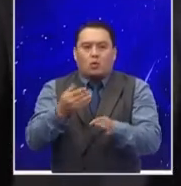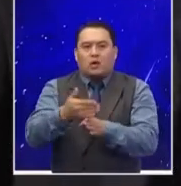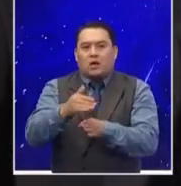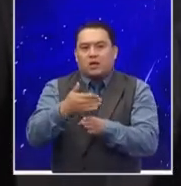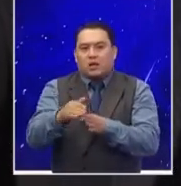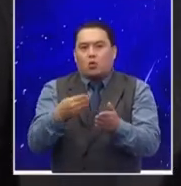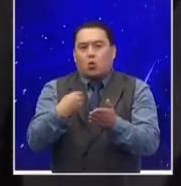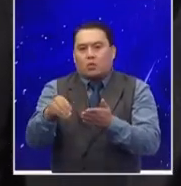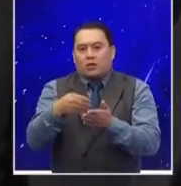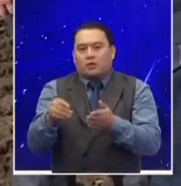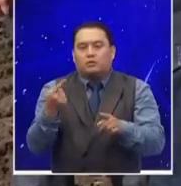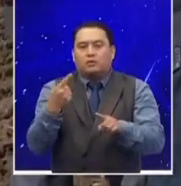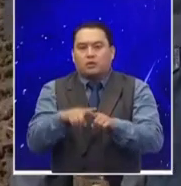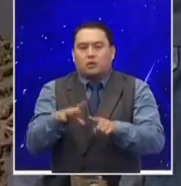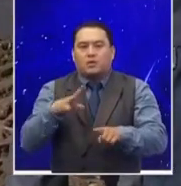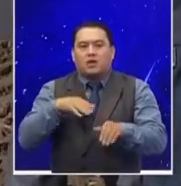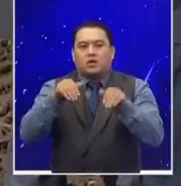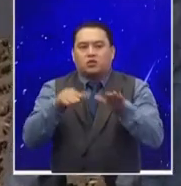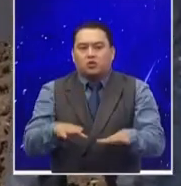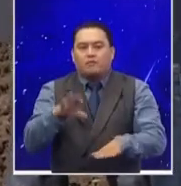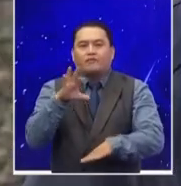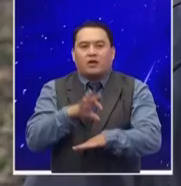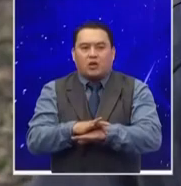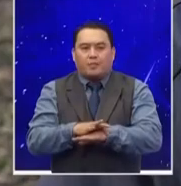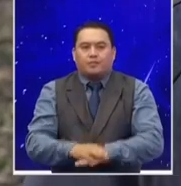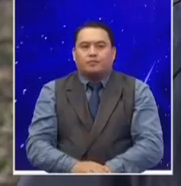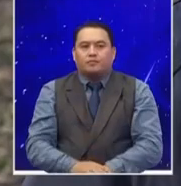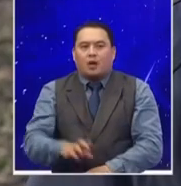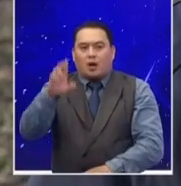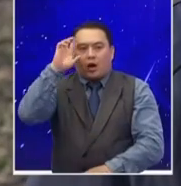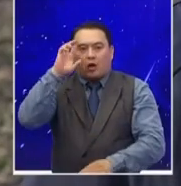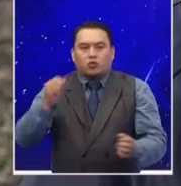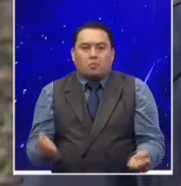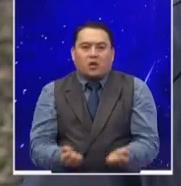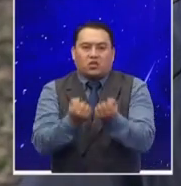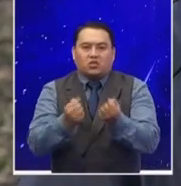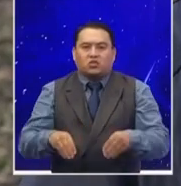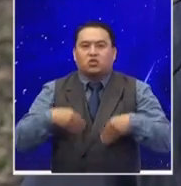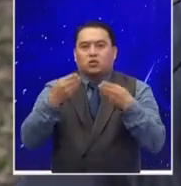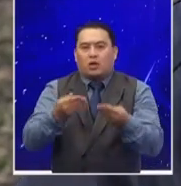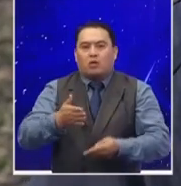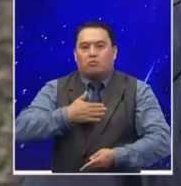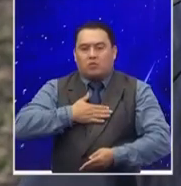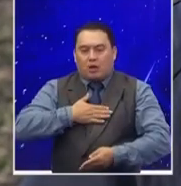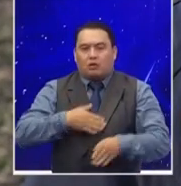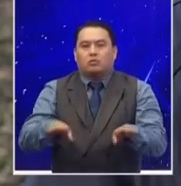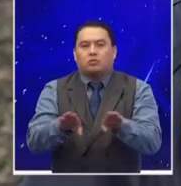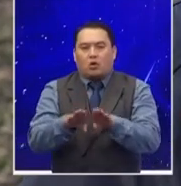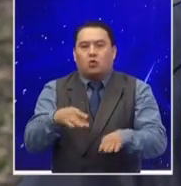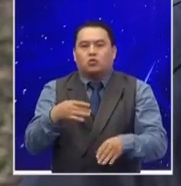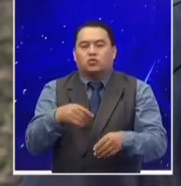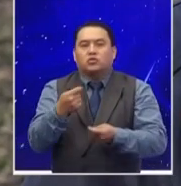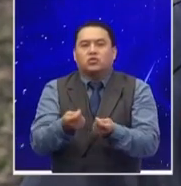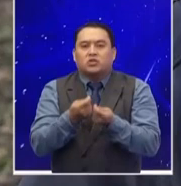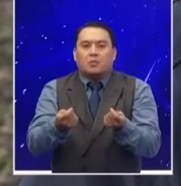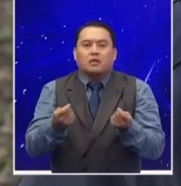в приобретении техники стали решающими факторами. Государство поддержку дало очень хорошую. Это, во-первых, те же семенами. Мы же